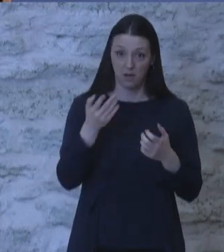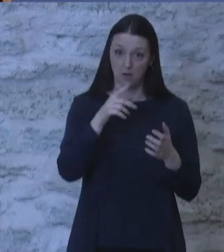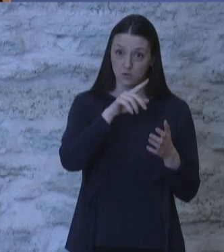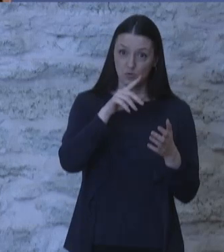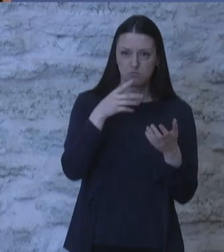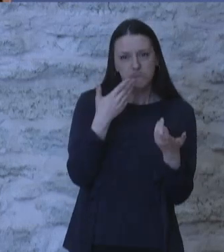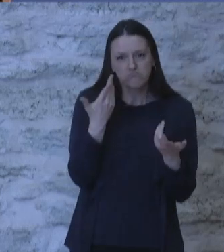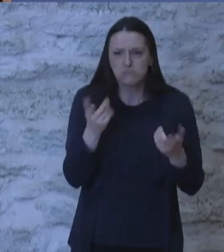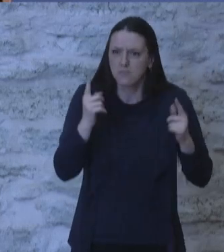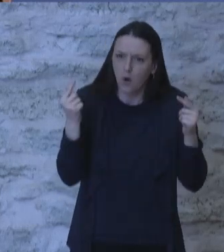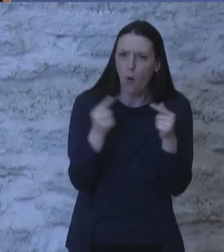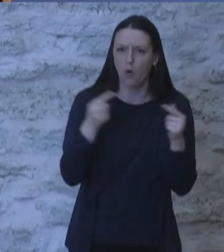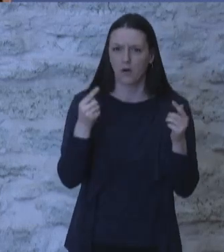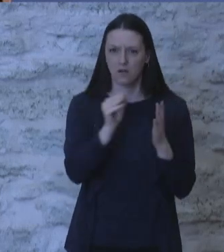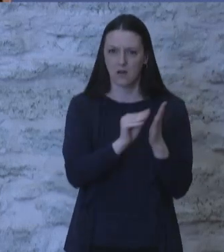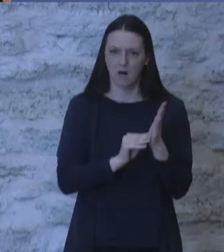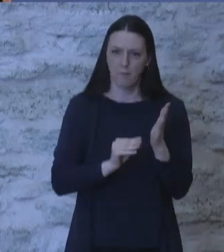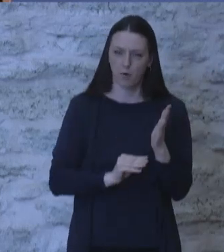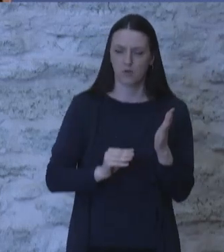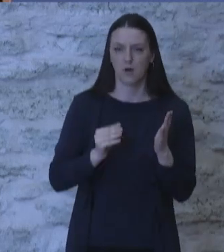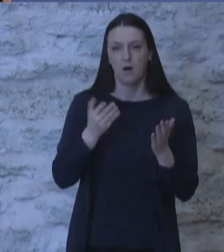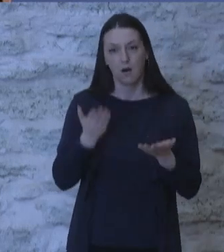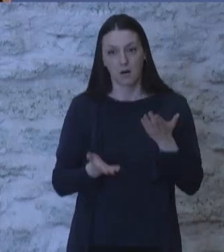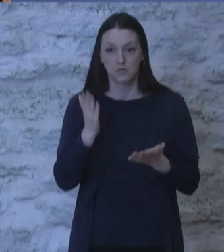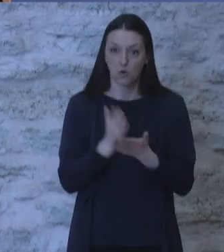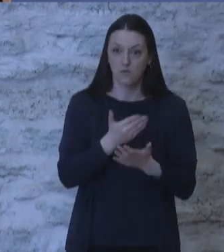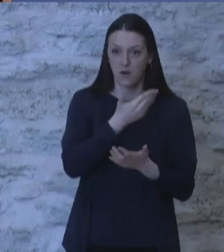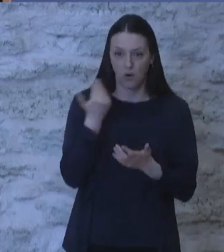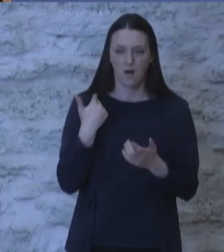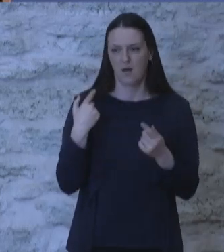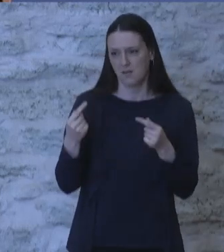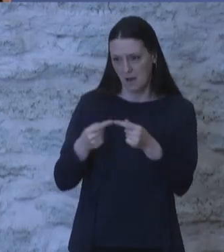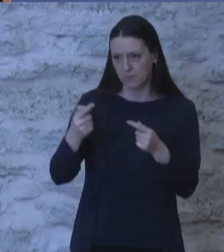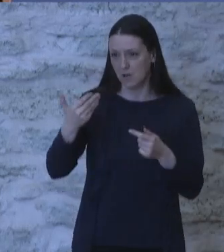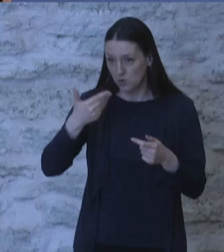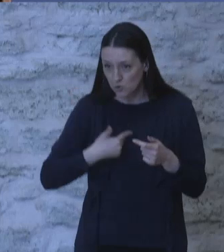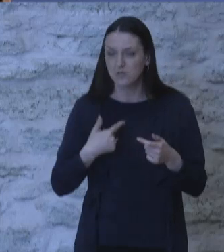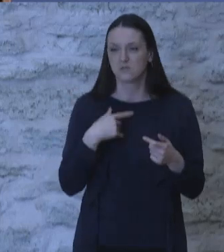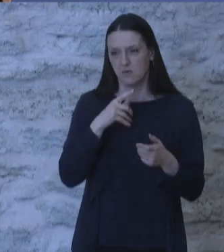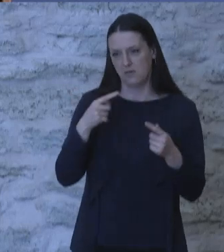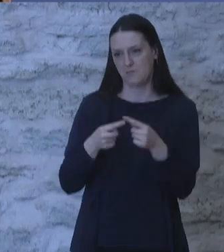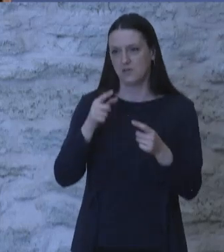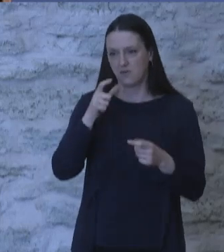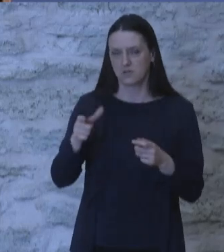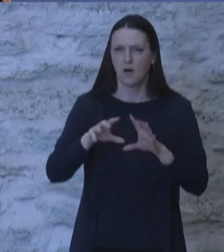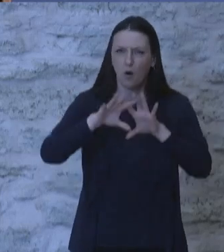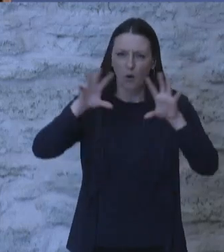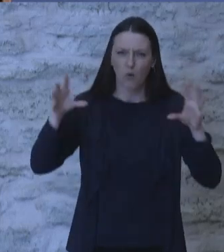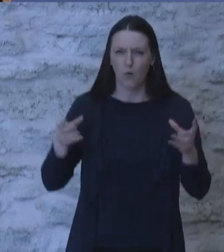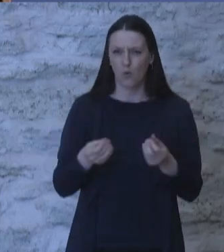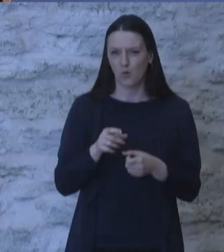konkreetseid raportid, ma kindlasti ütlen teile, kas seda on sest udustatud või ei ole. Kogu selles korona